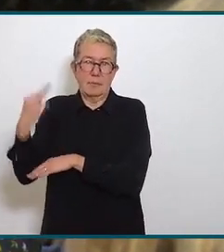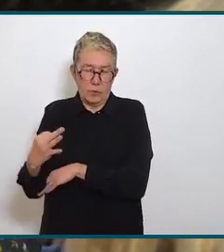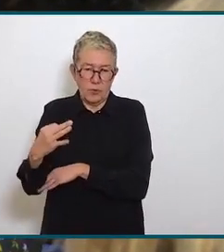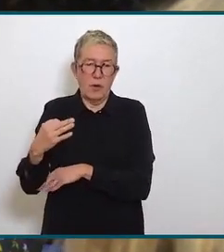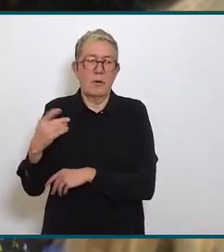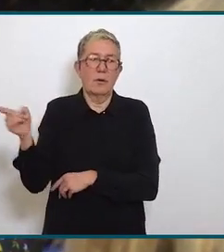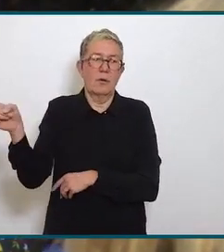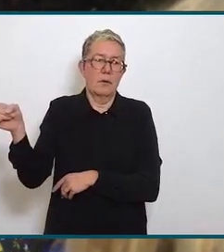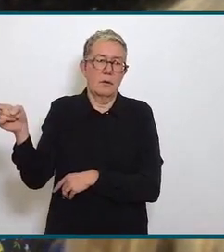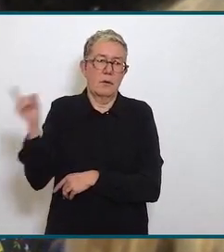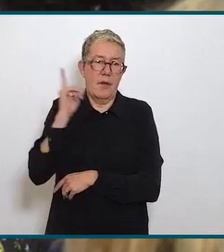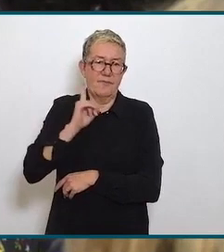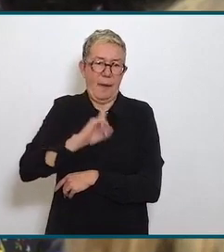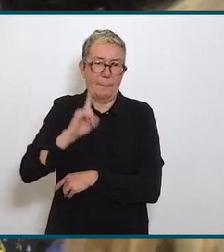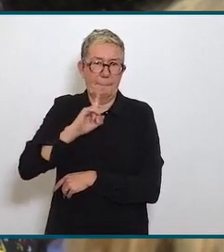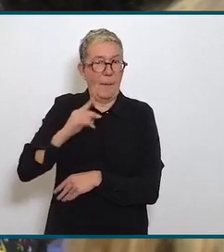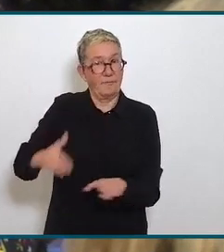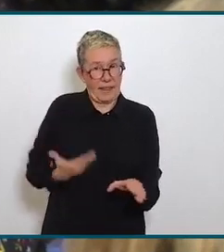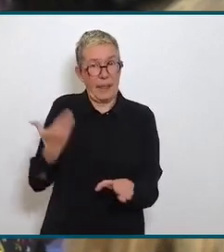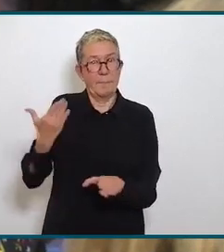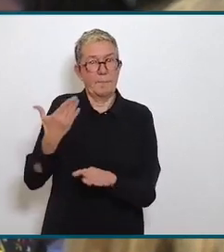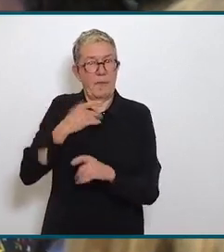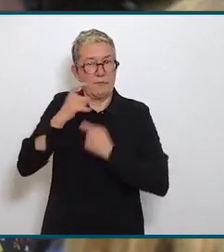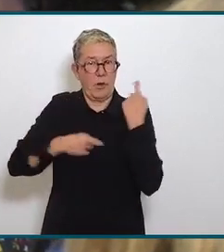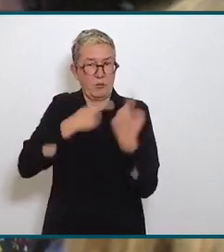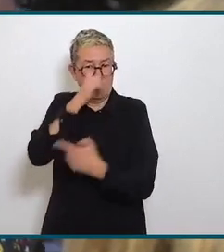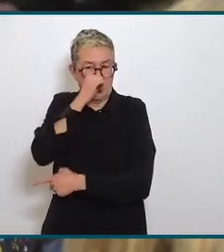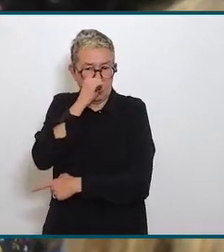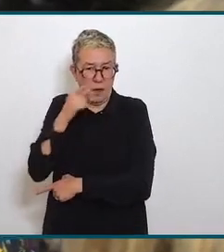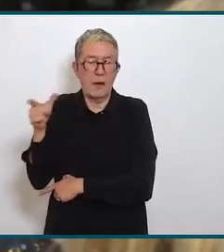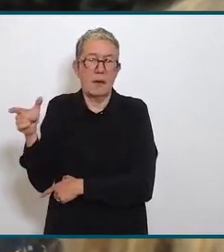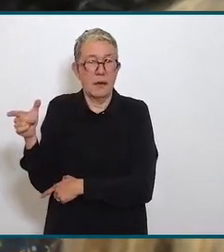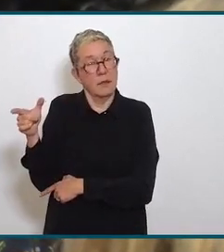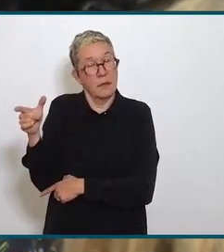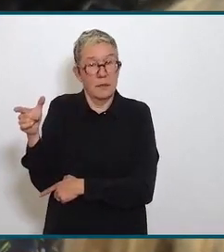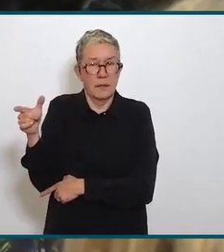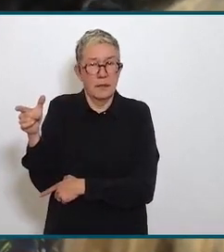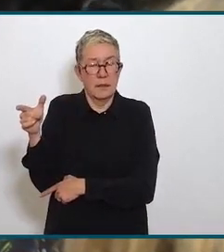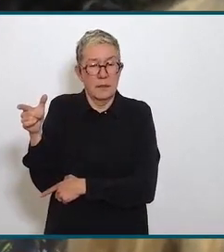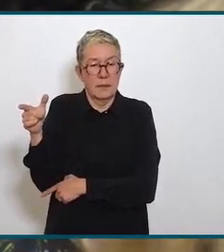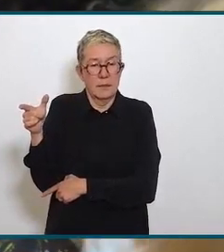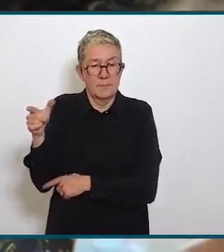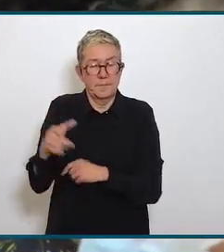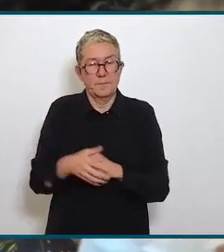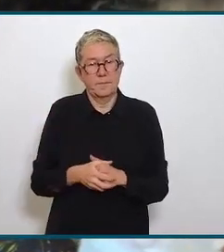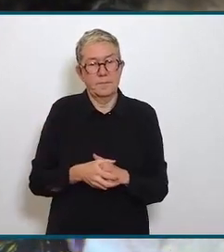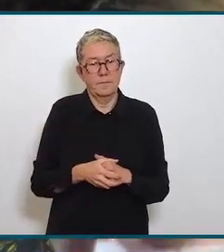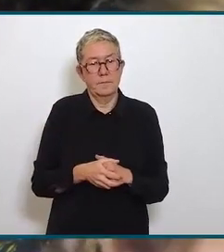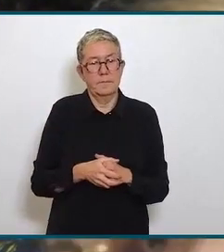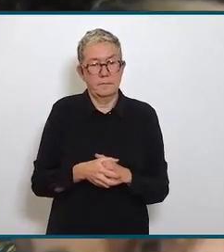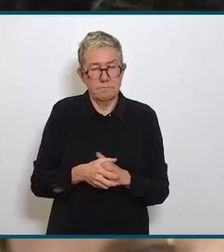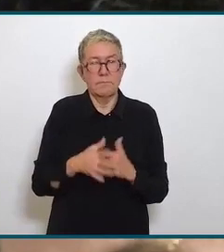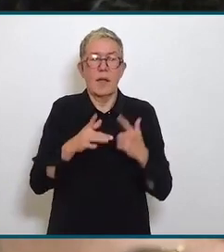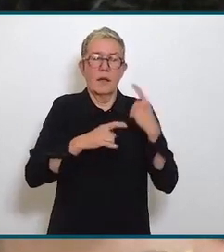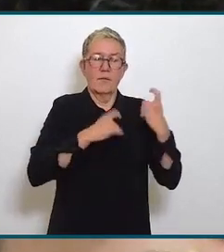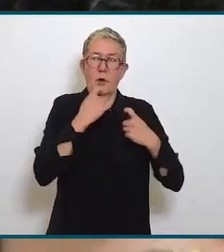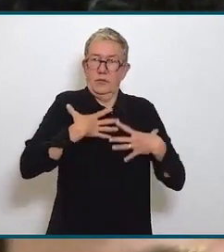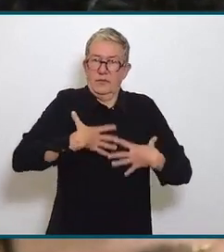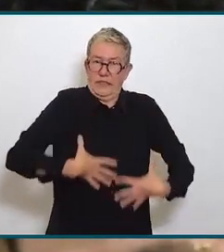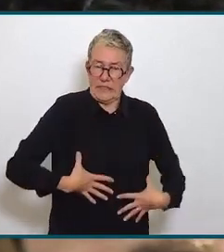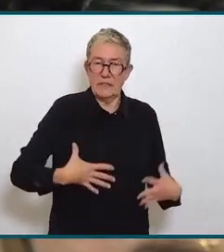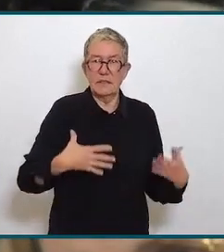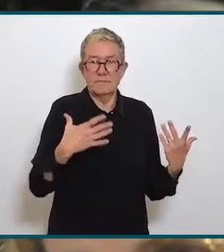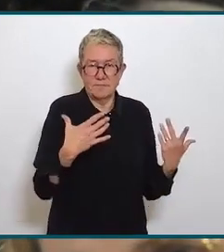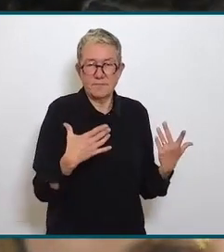hommes sont victimes de violences sexuelles. Et Brest n'y échappe pas là non plus. Les violences physiques non crapuleuses